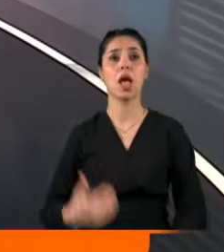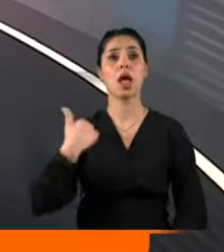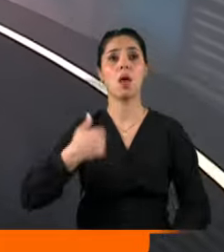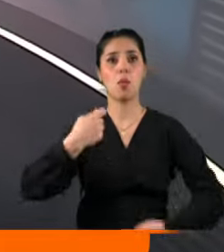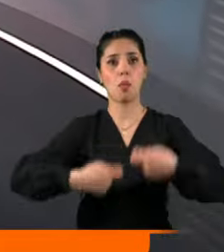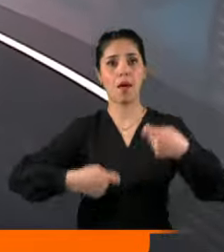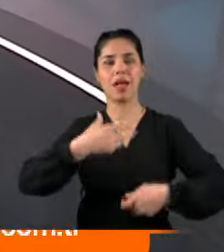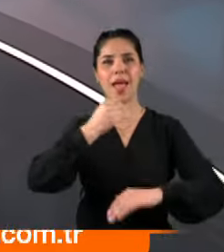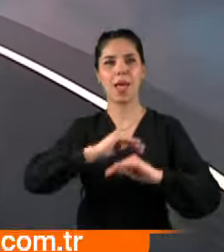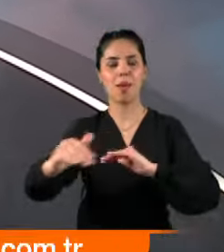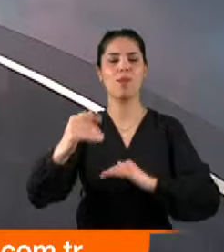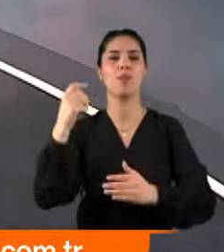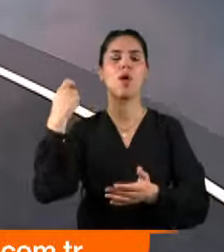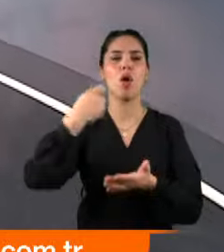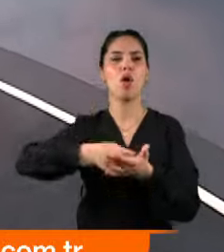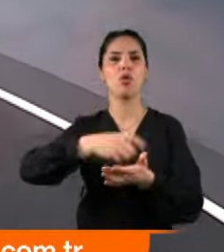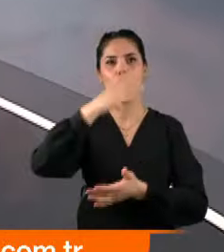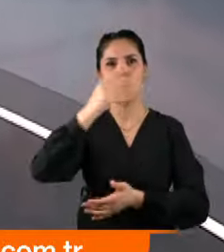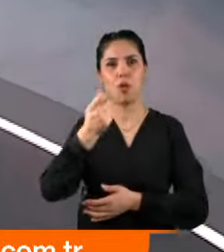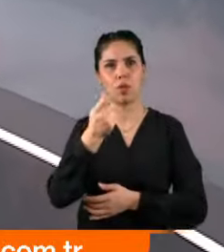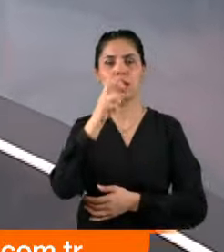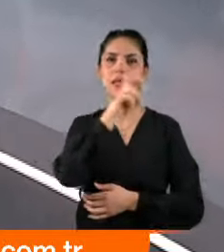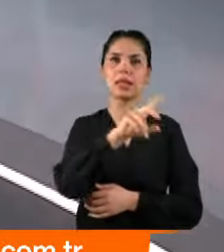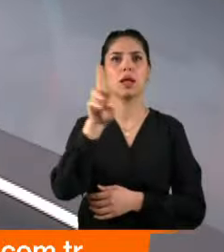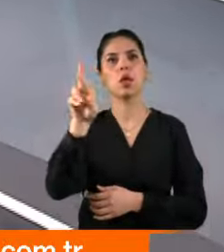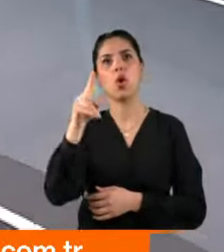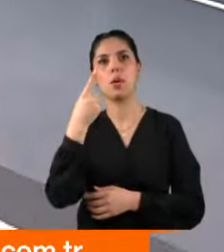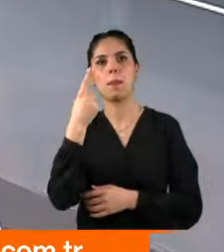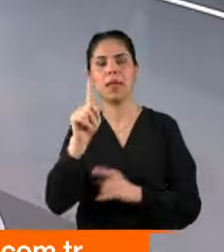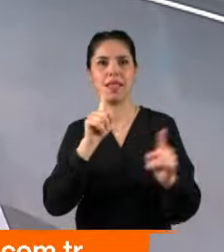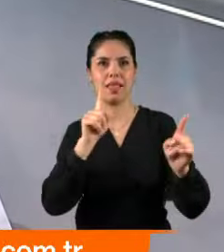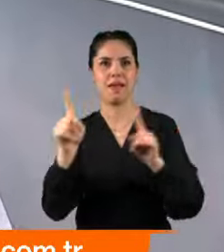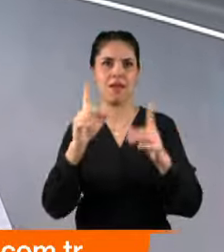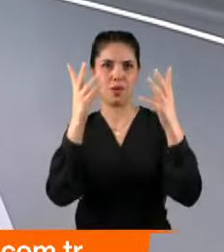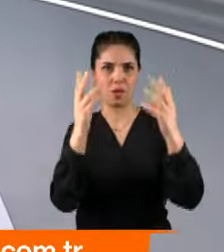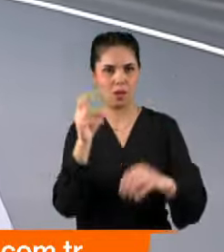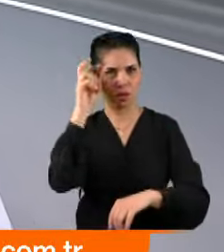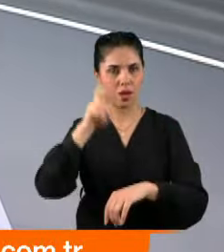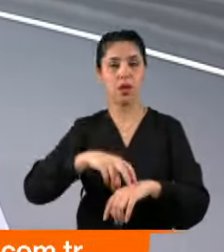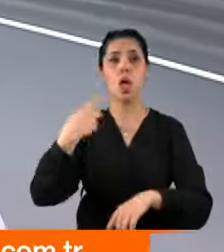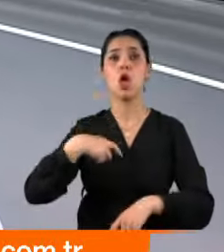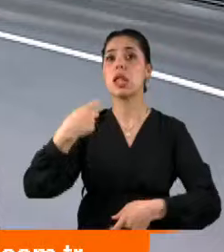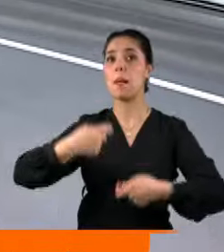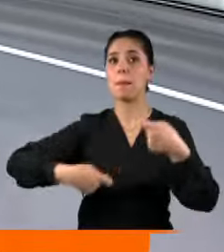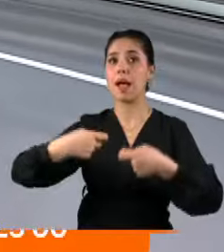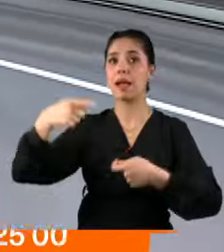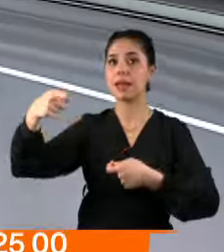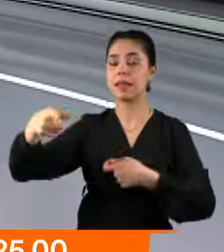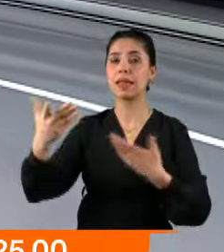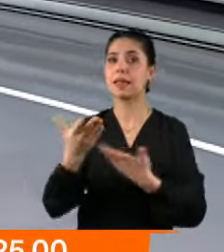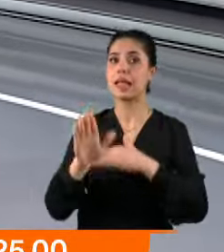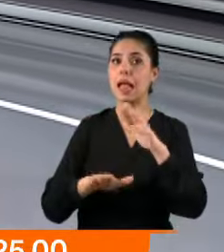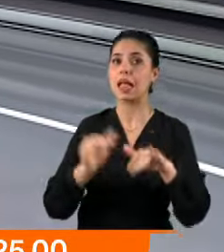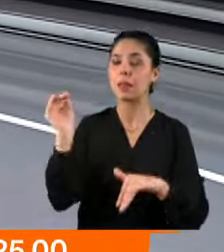Kamu bankalarının emeklilere ödediği promosyon tutarları 8-12 bin lira aralığına çıkarılmıştı hatırlayacaksınız. Özel bankalardan nasıl bir